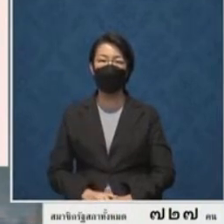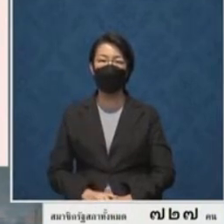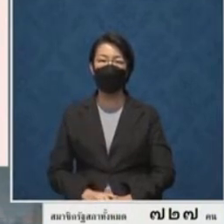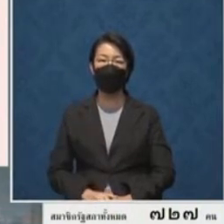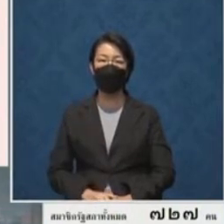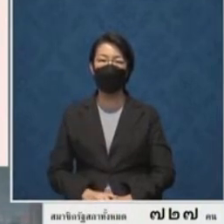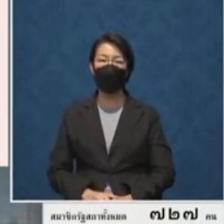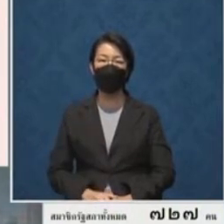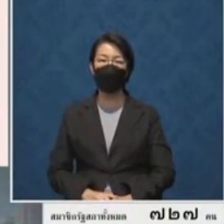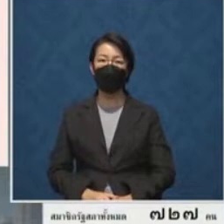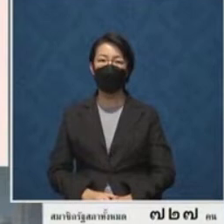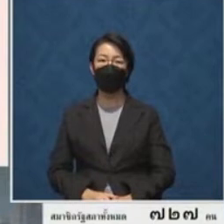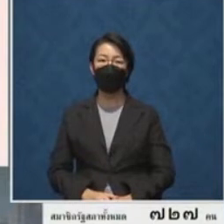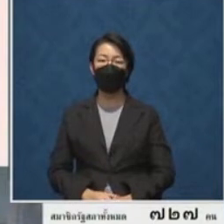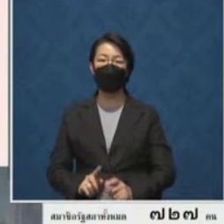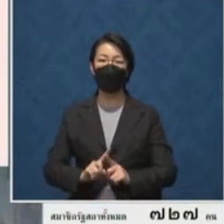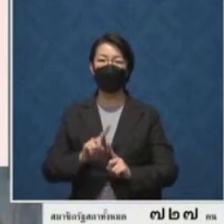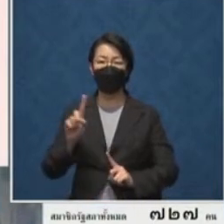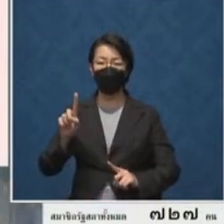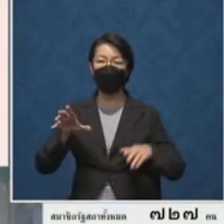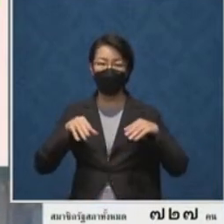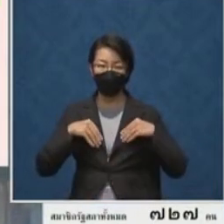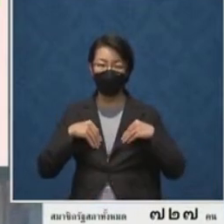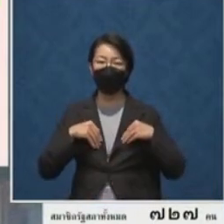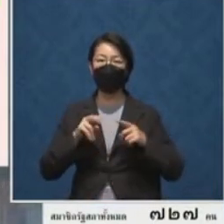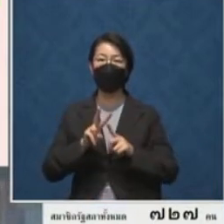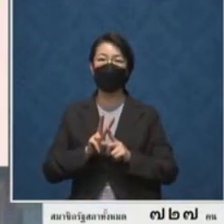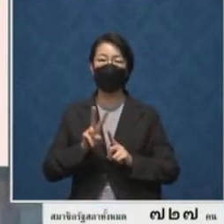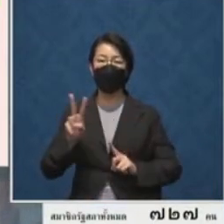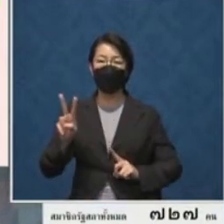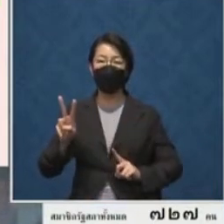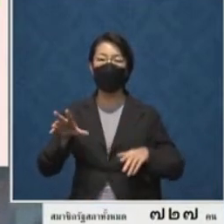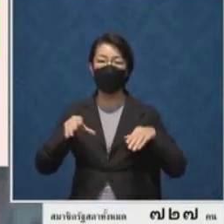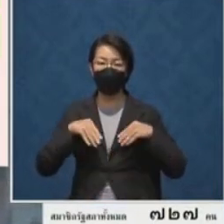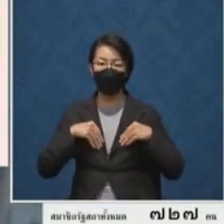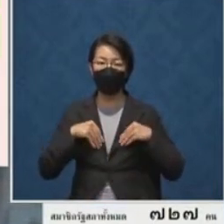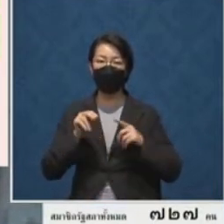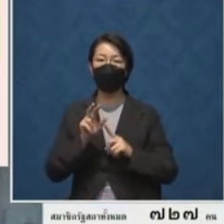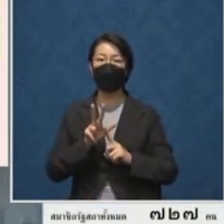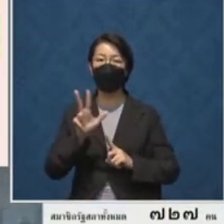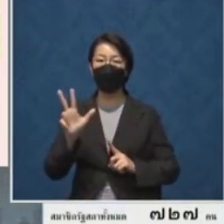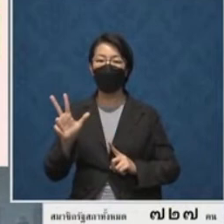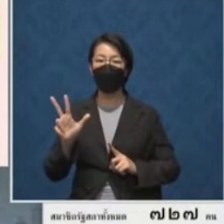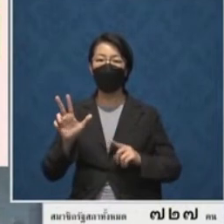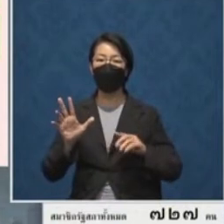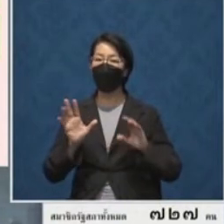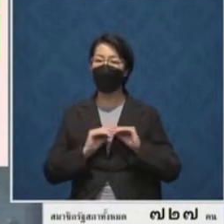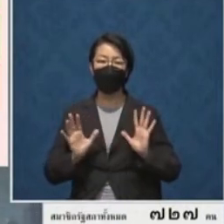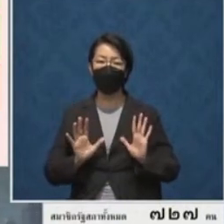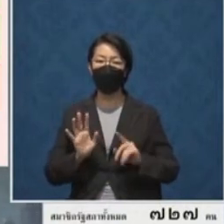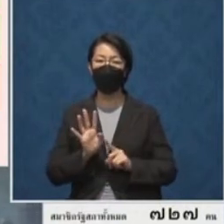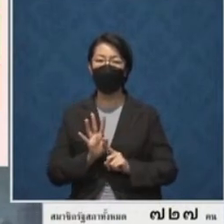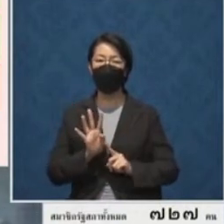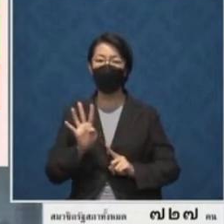1รับหลักการ2รับหลักการ3ไม่รับหลักการ4รับหลัก